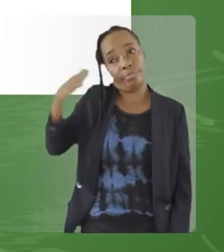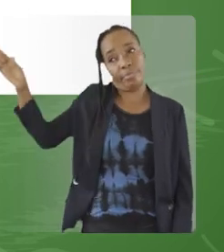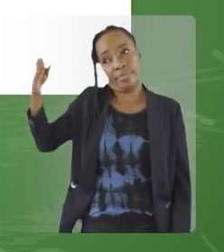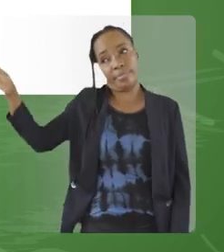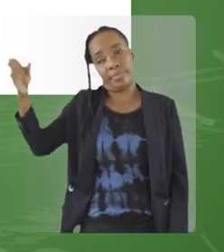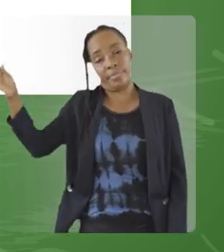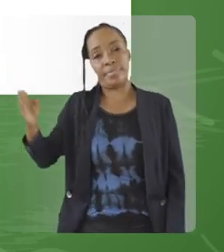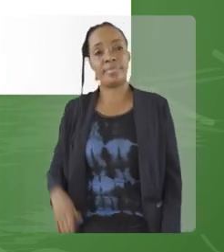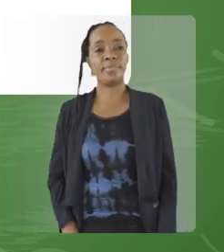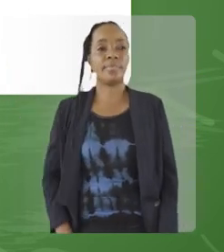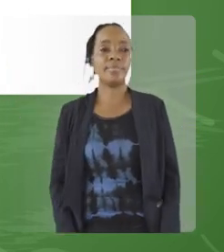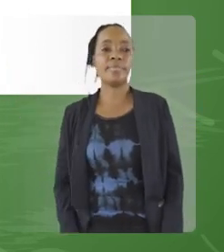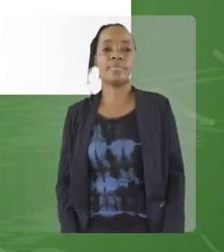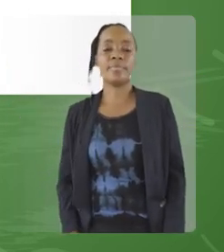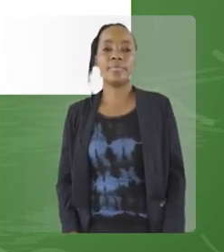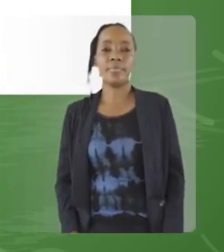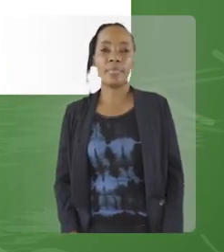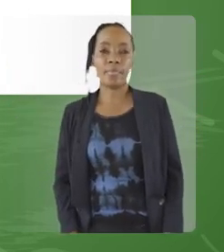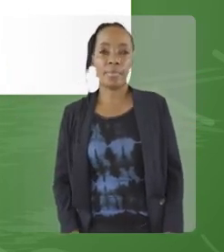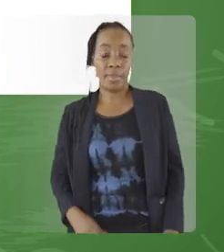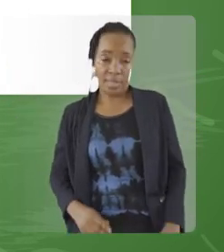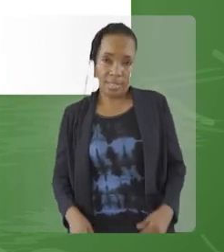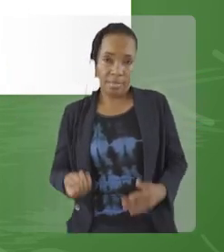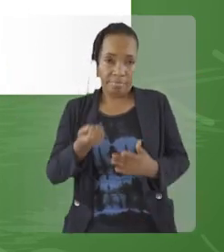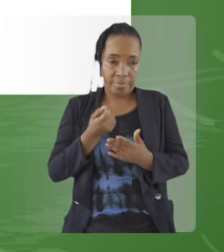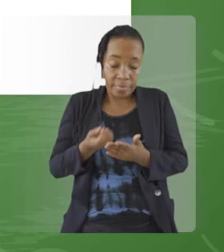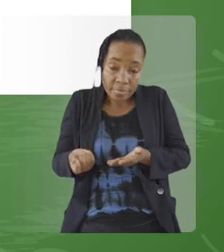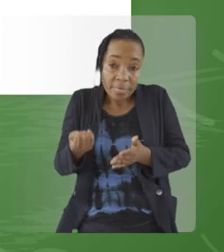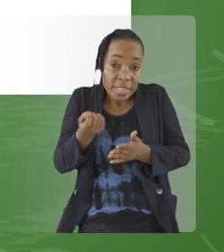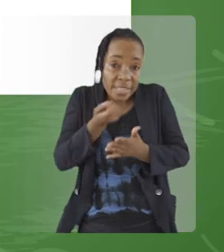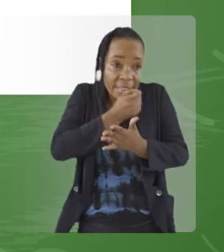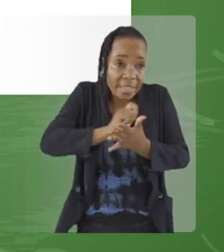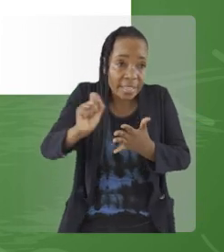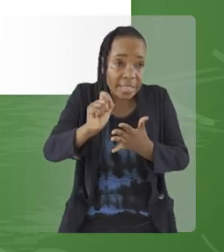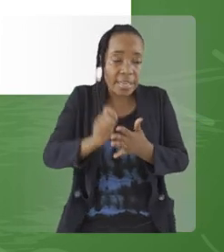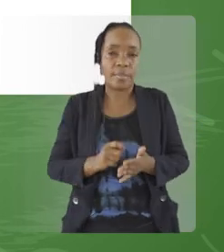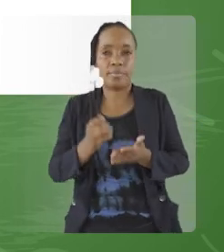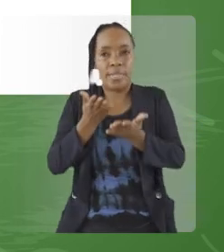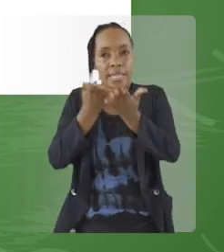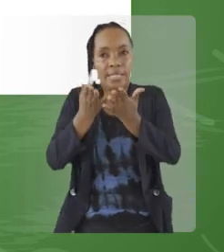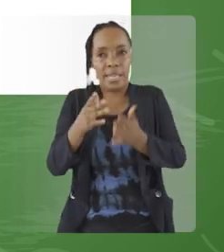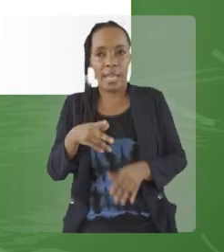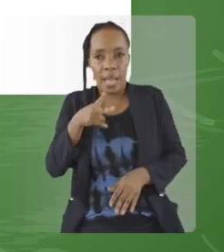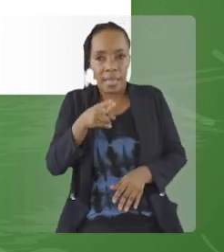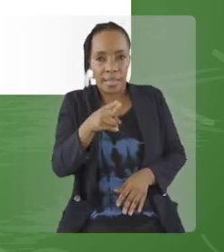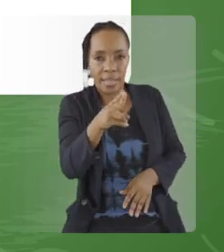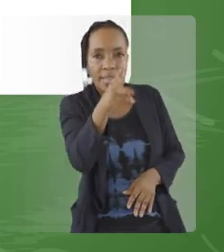Et à droite, il est écrit « sert à découper la